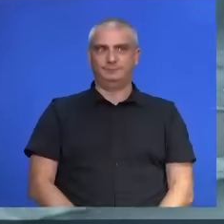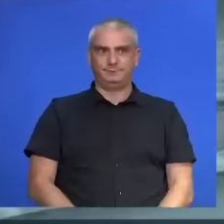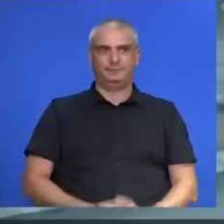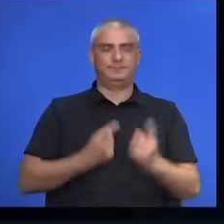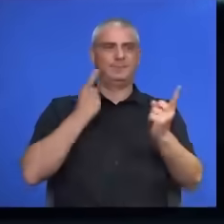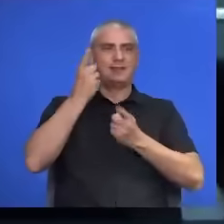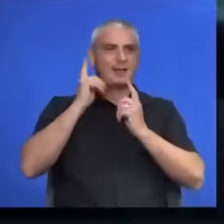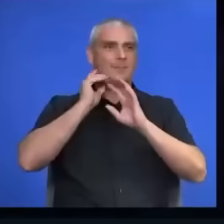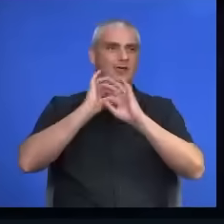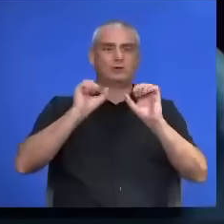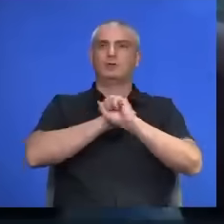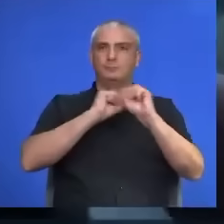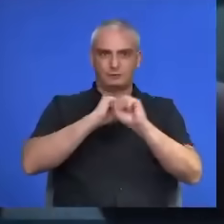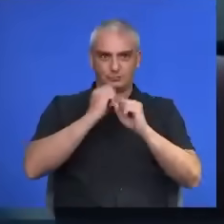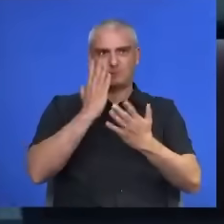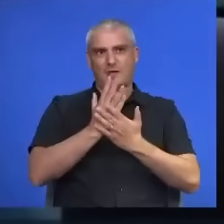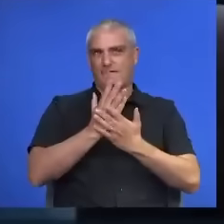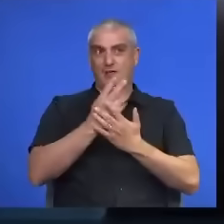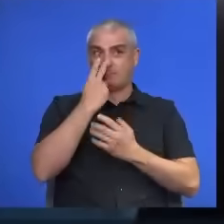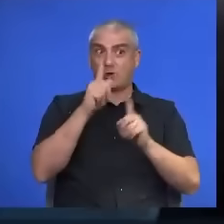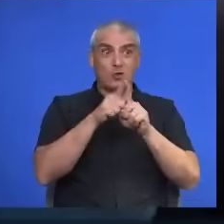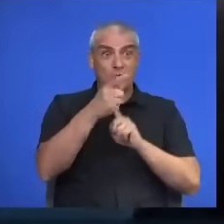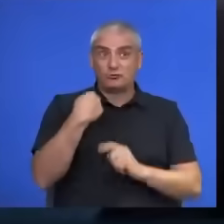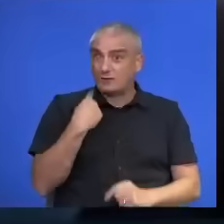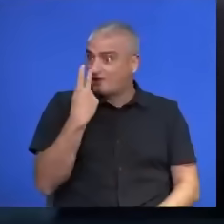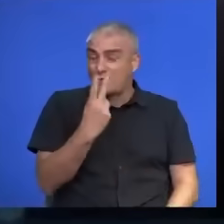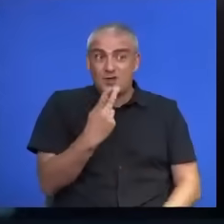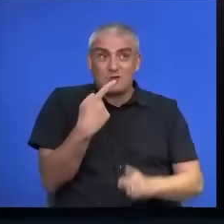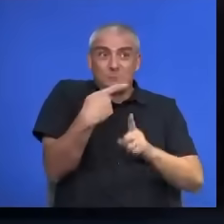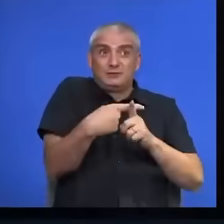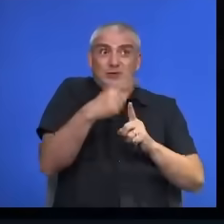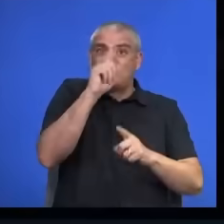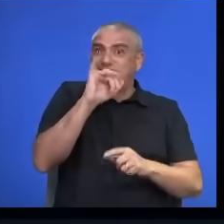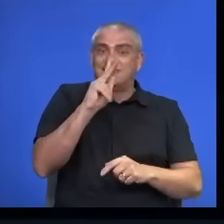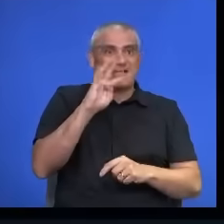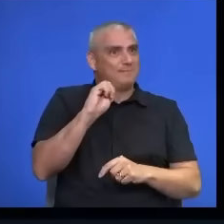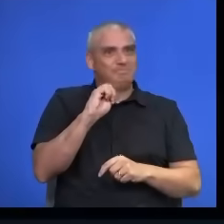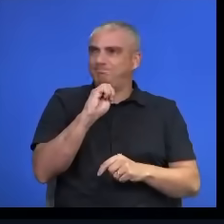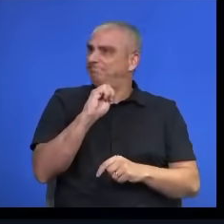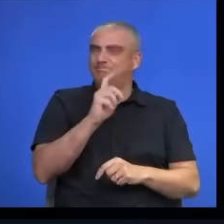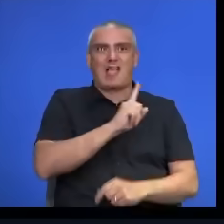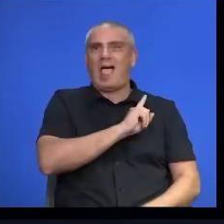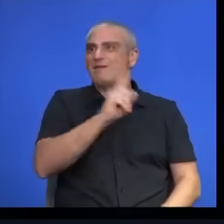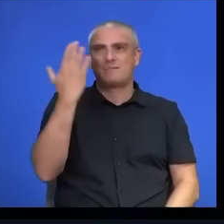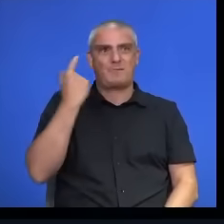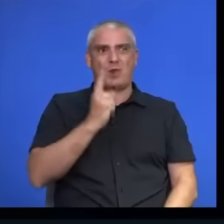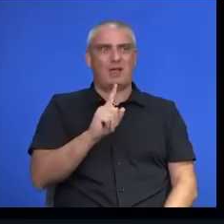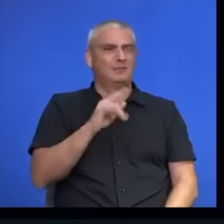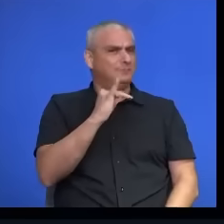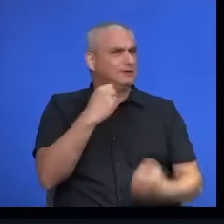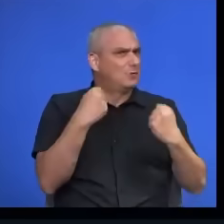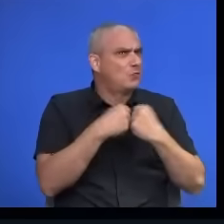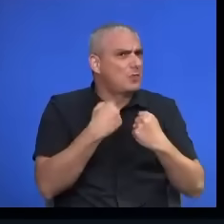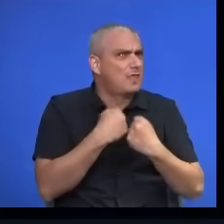ופיצוצים חווינו, מראות כמו אלה שקידמו את פנינו כבר בצומת זיקים, לא היו כאן מעולם. מה זה, תאונה עשיתם? מה?